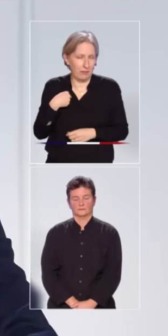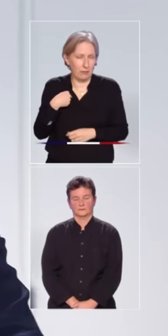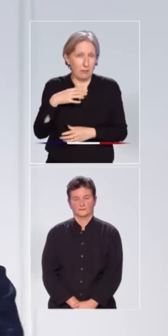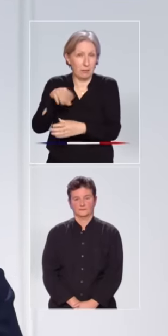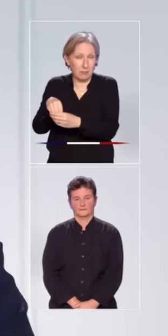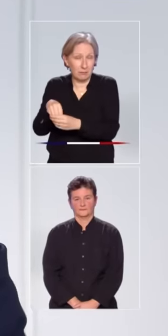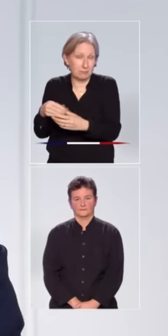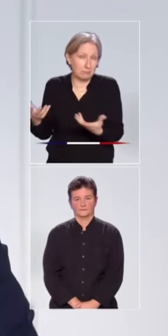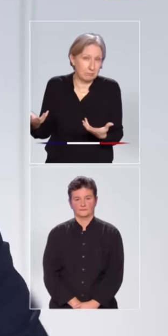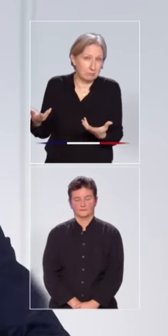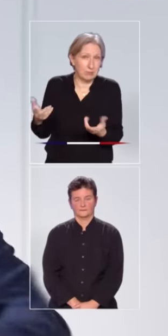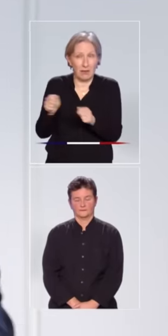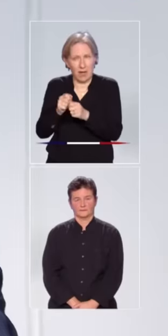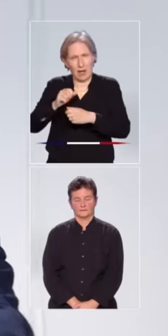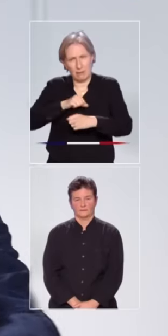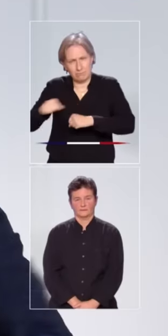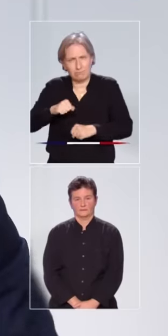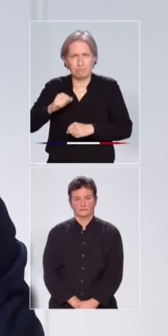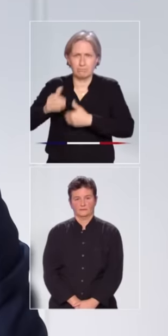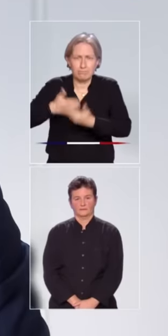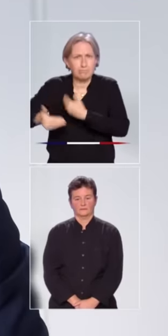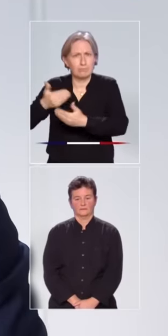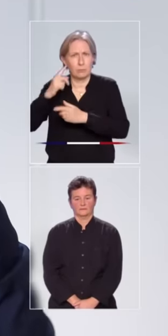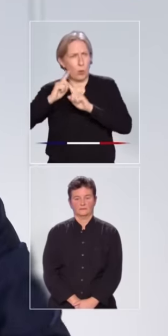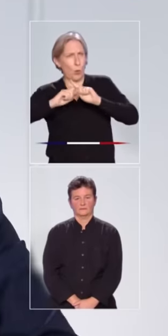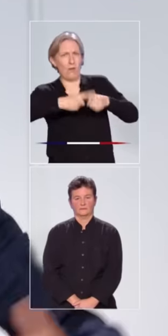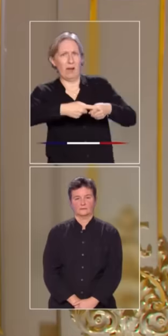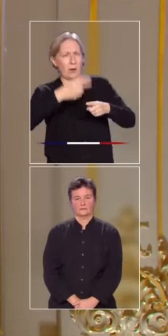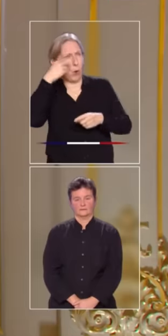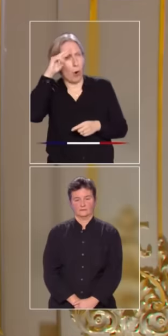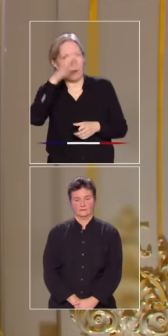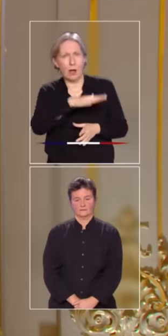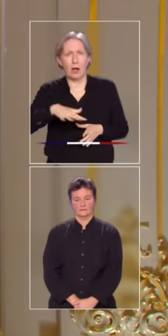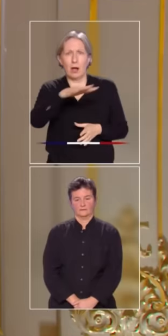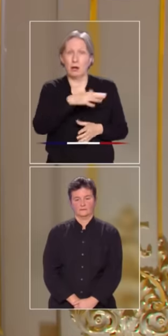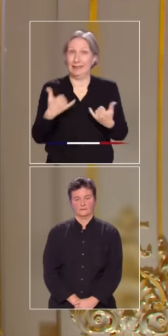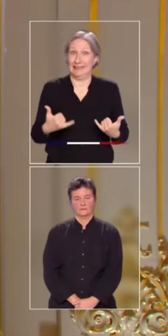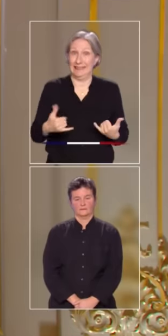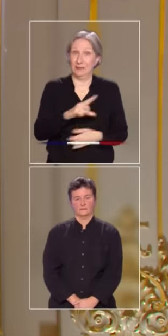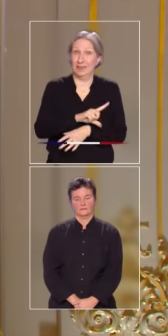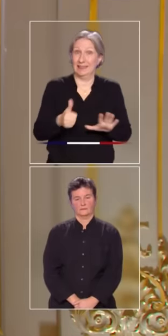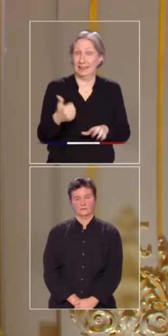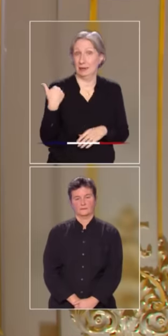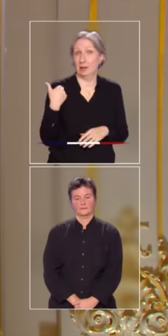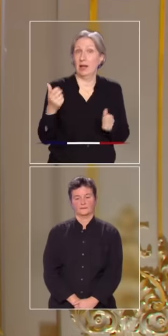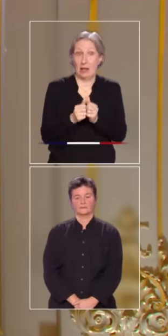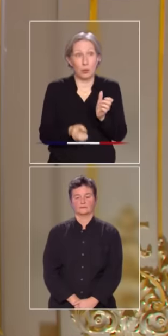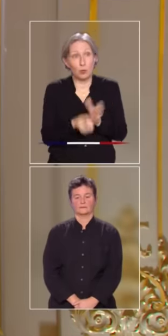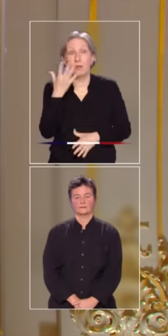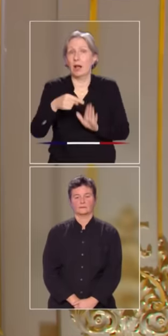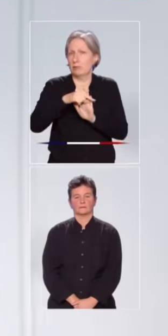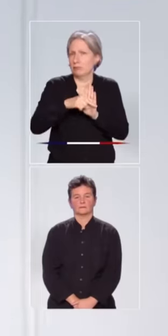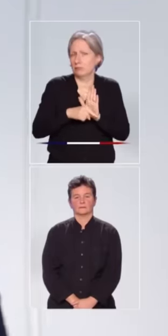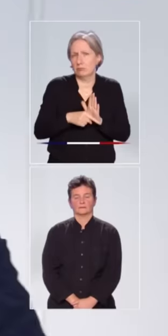de mettre en œuvre ce sursaut, de convaincre les Européens et nos alliés d'aller plus loin, ce qu'on a fait ici le 26 avec ces nouvelles initiatives qui ont été prises,